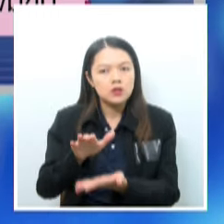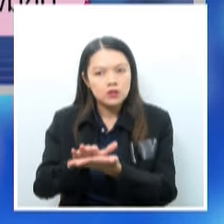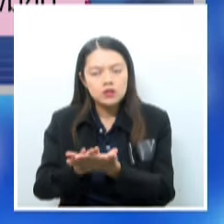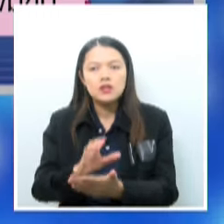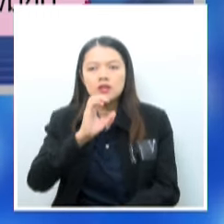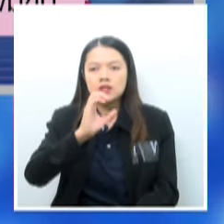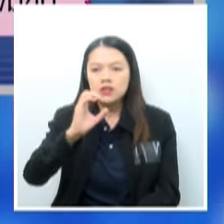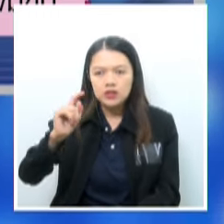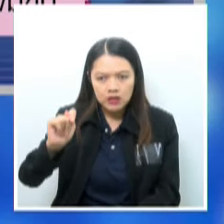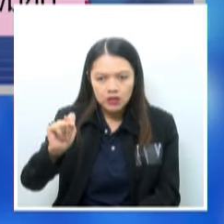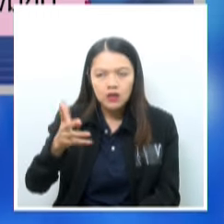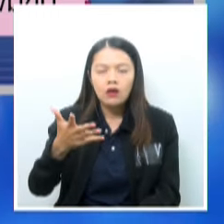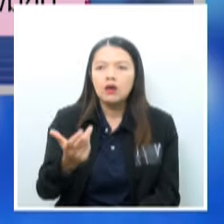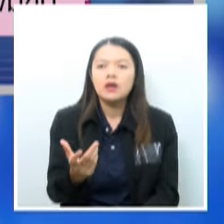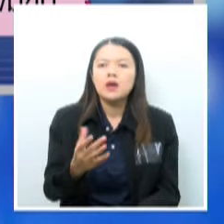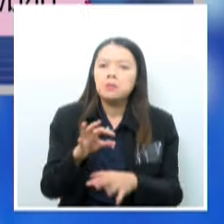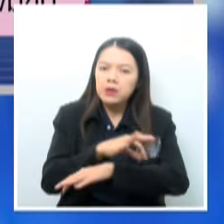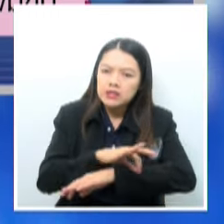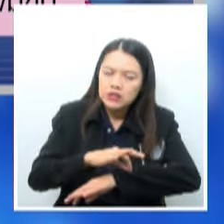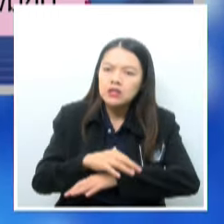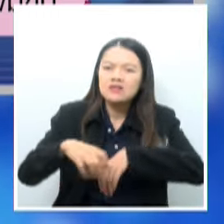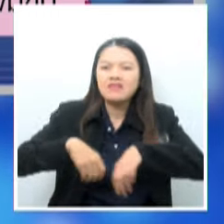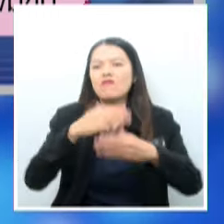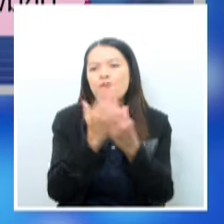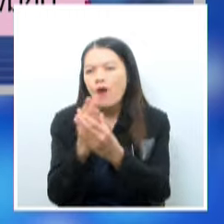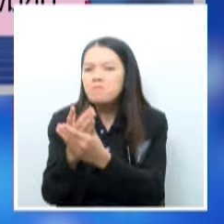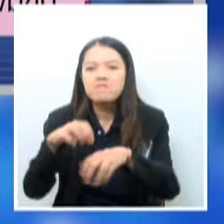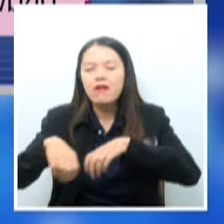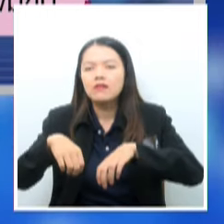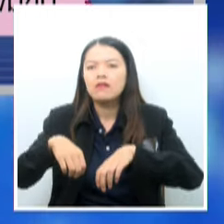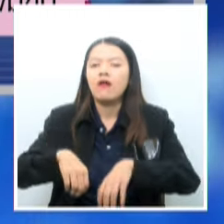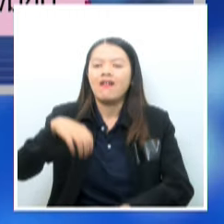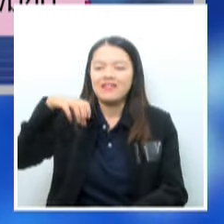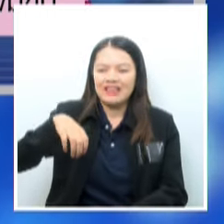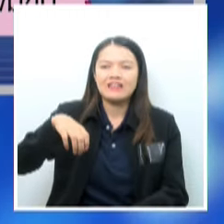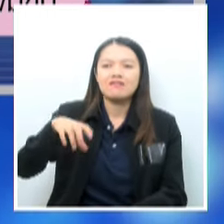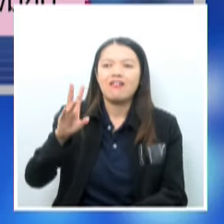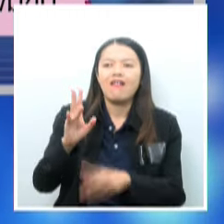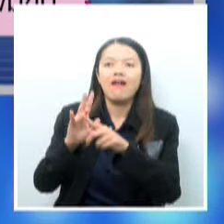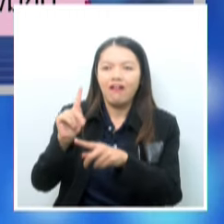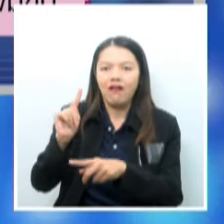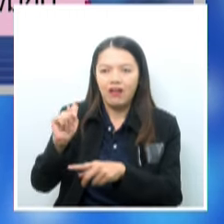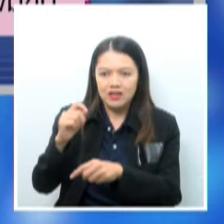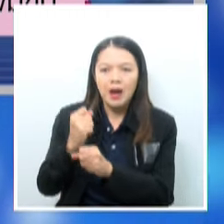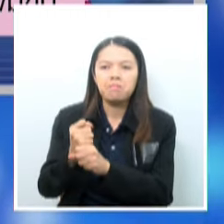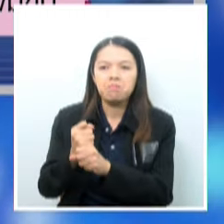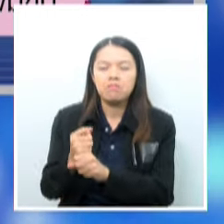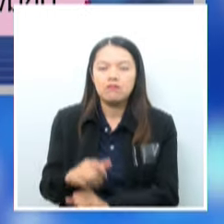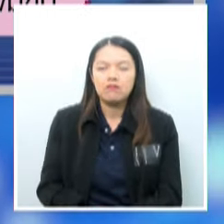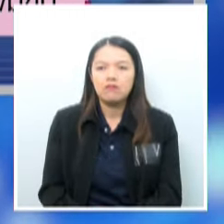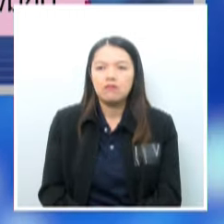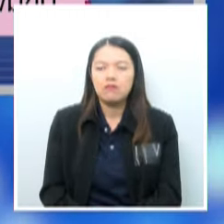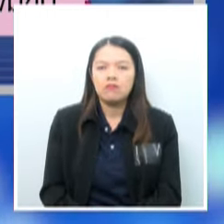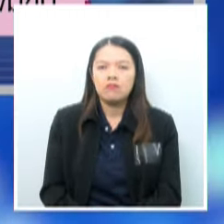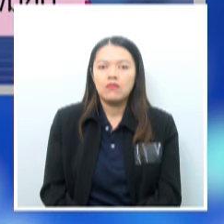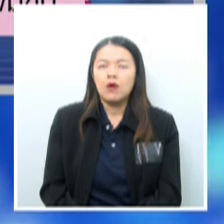CCT นะครับการจัดทำบัญชีต่างๆเราจะให้สำนักงานเขตนะเราจัดทำบัญชีครับนะครับแล้วก็จับทำฐาน Big